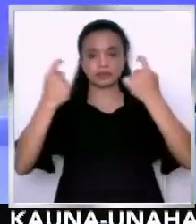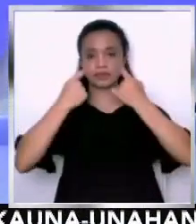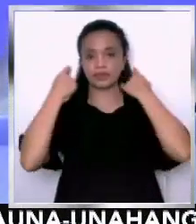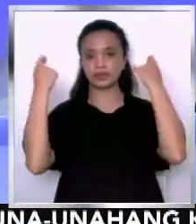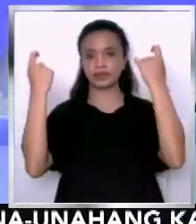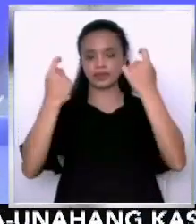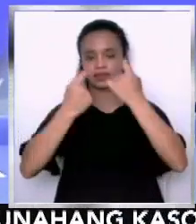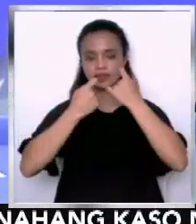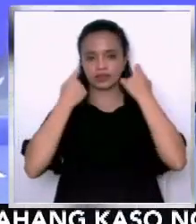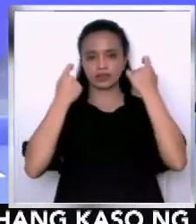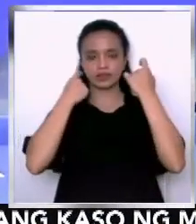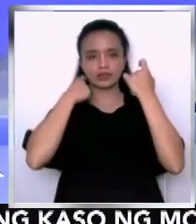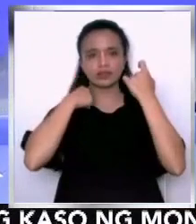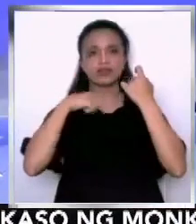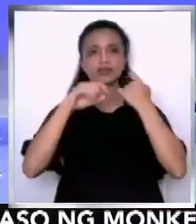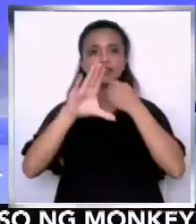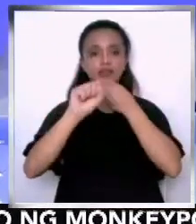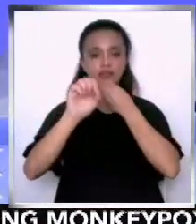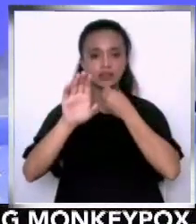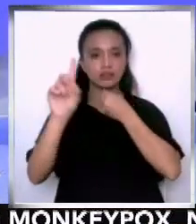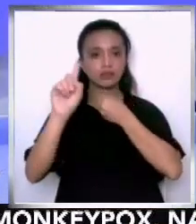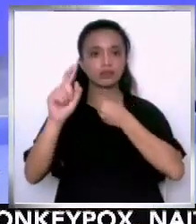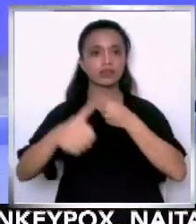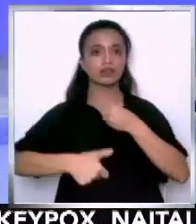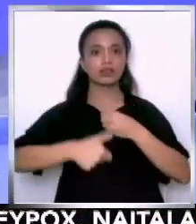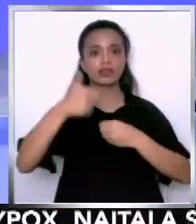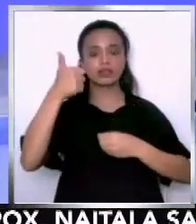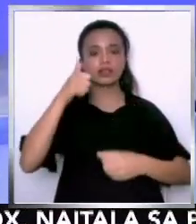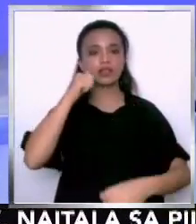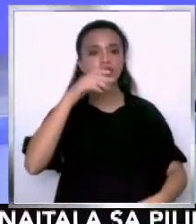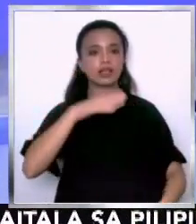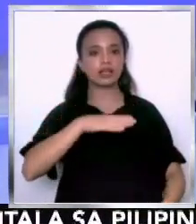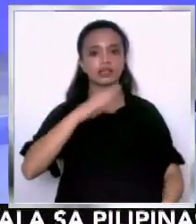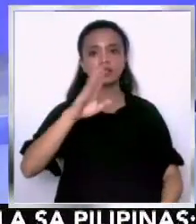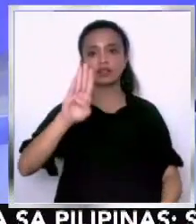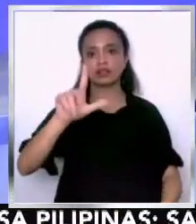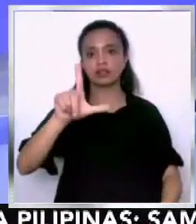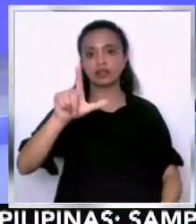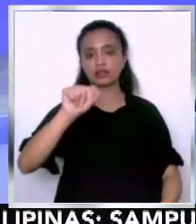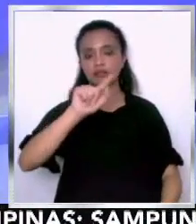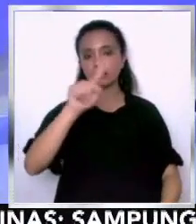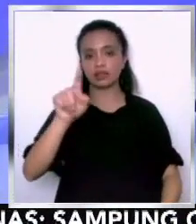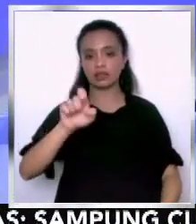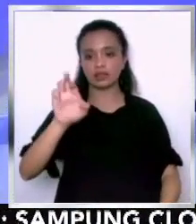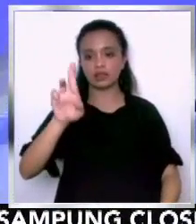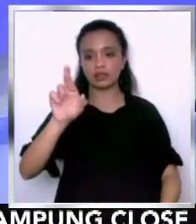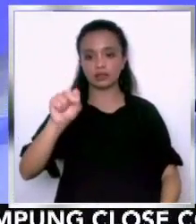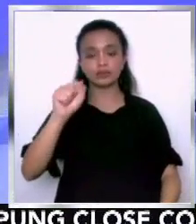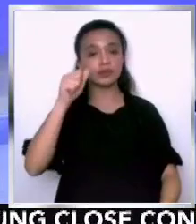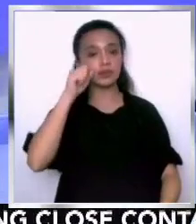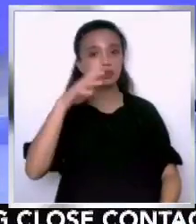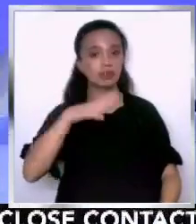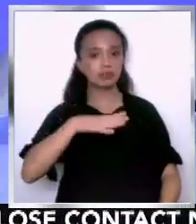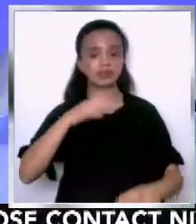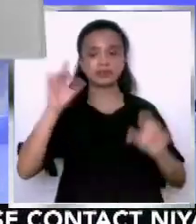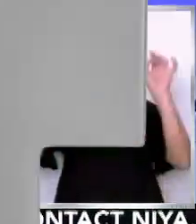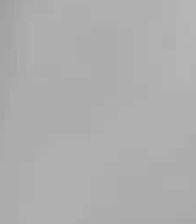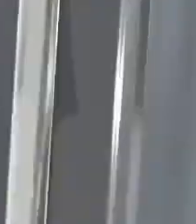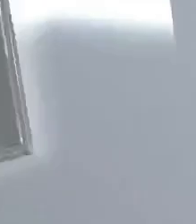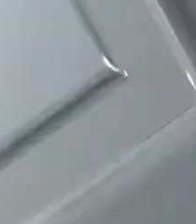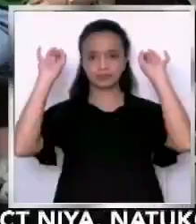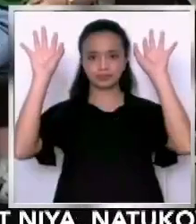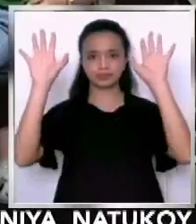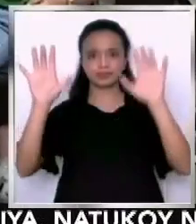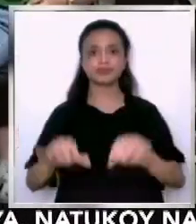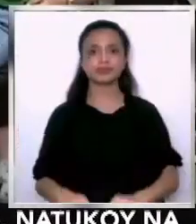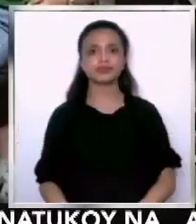sa kampyenato ng Lady Blazers sa NCAA Season 97 Women's Volleyball. Nakatutok si JP Soriano.